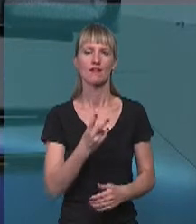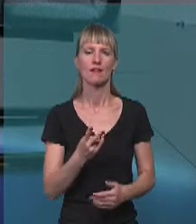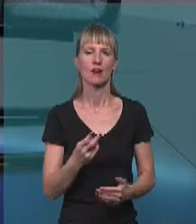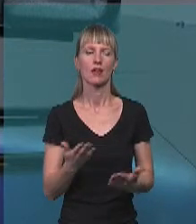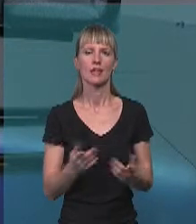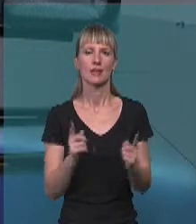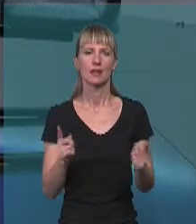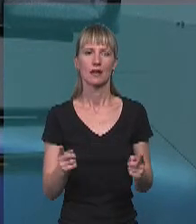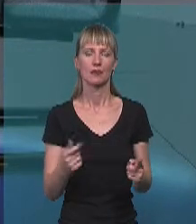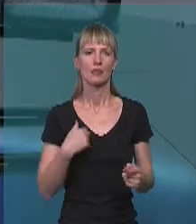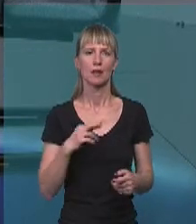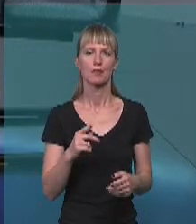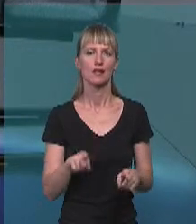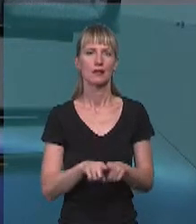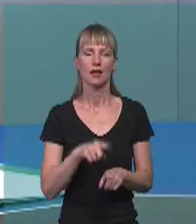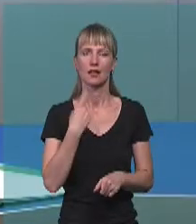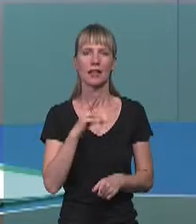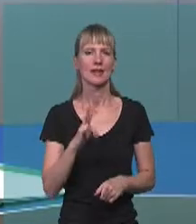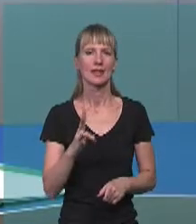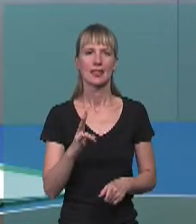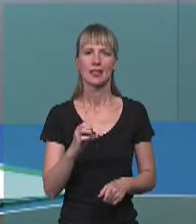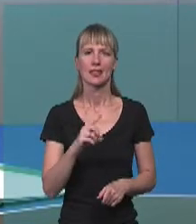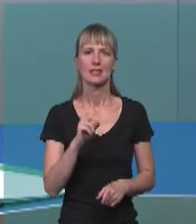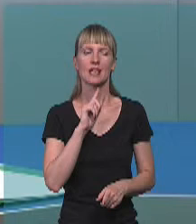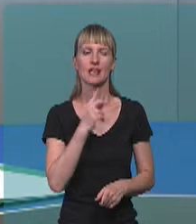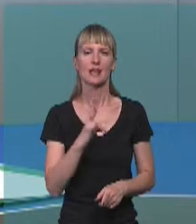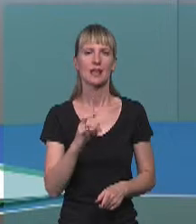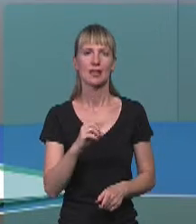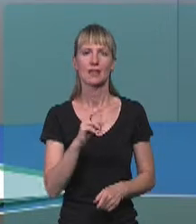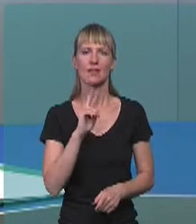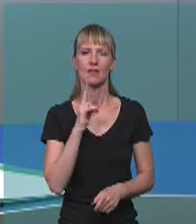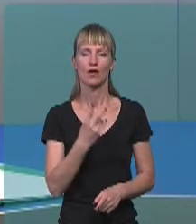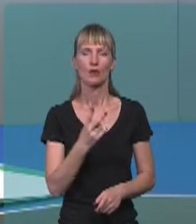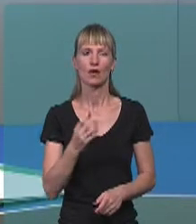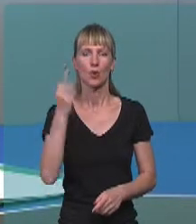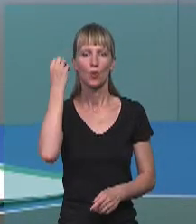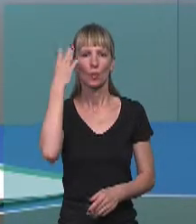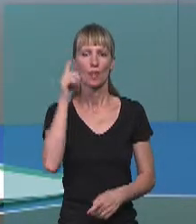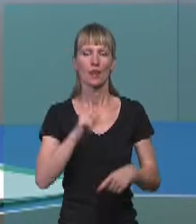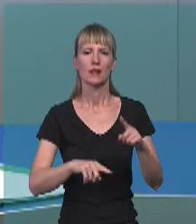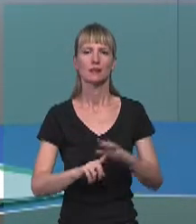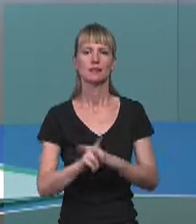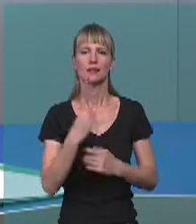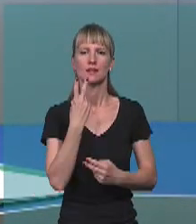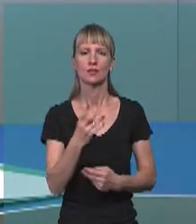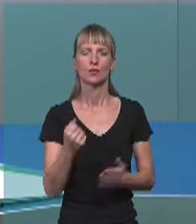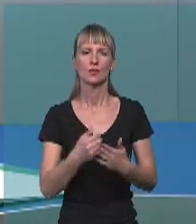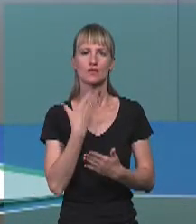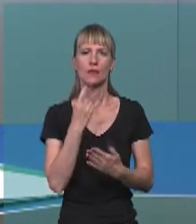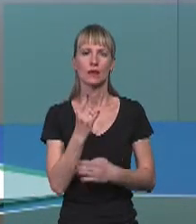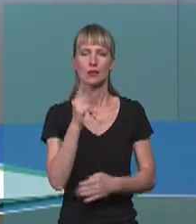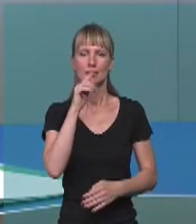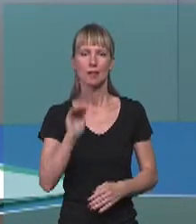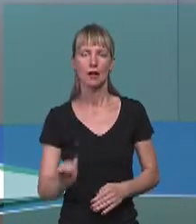до завершення? Я б так не казала, не за рік, не за два. Тобто розумні батьки починають придивлятися до своєї дитини ще